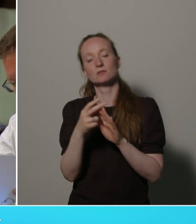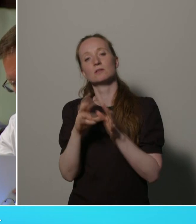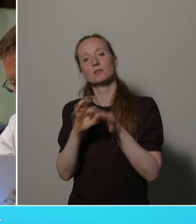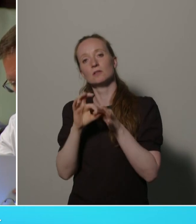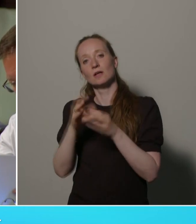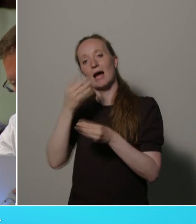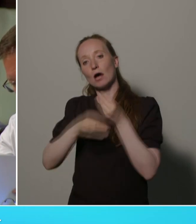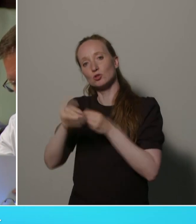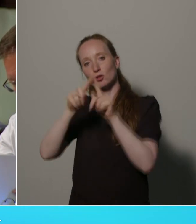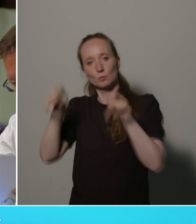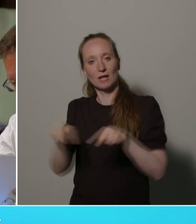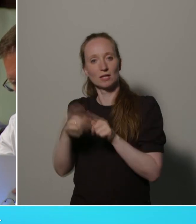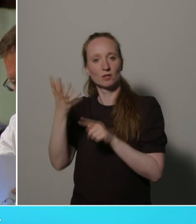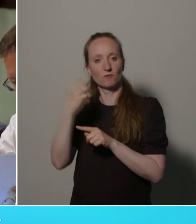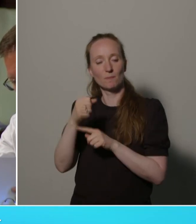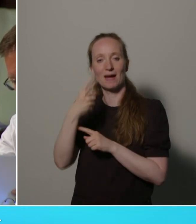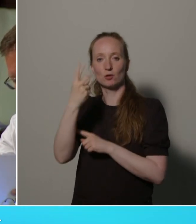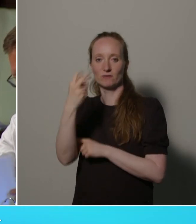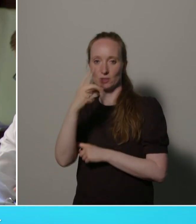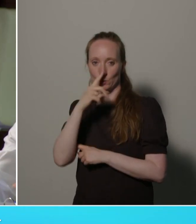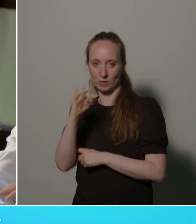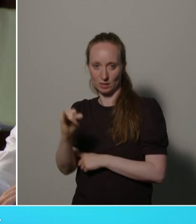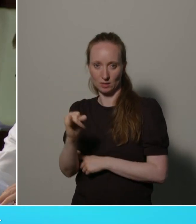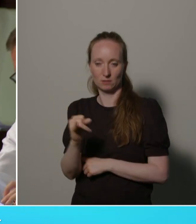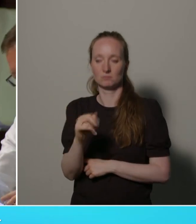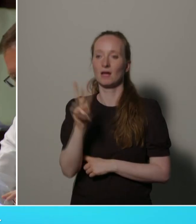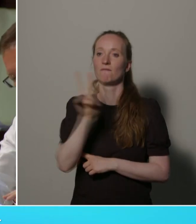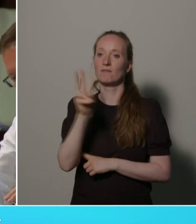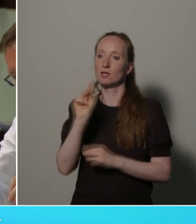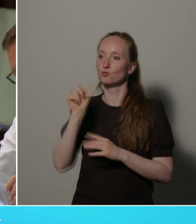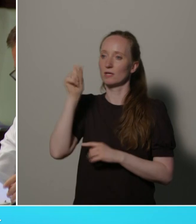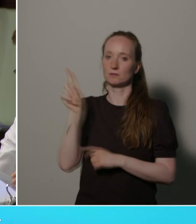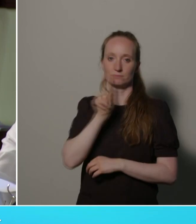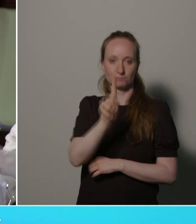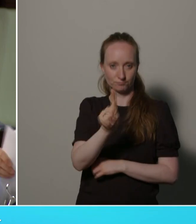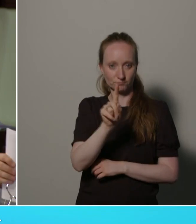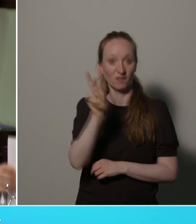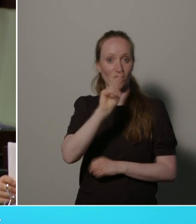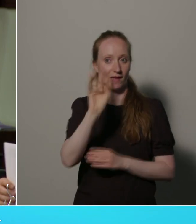vom 21. Juni. Wünschen die Einreicher das Wort. Herr Bürgermeister Gerlitz, bitte.